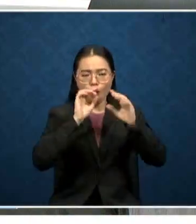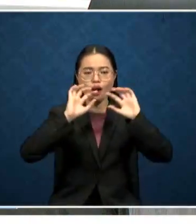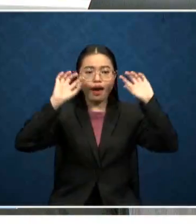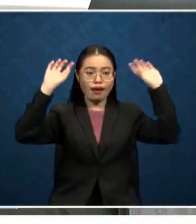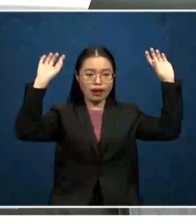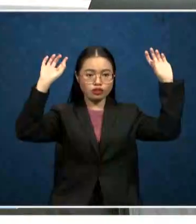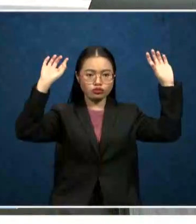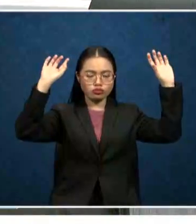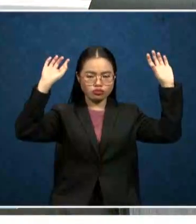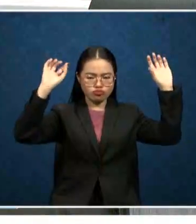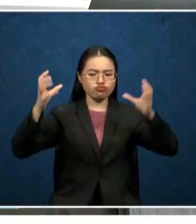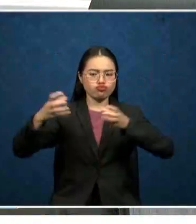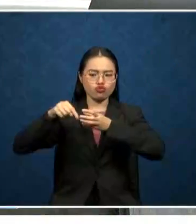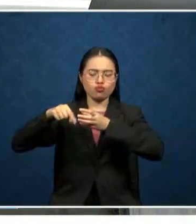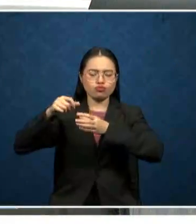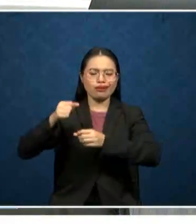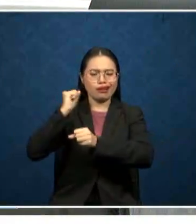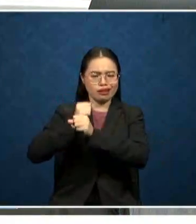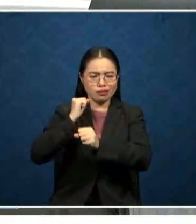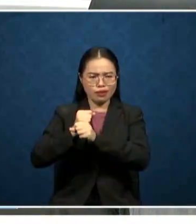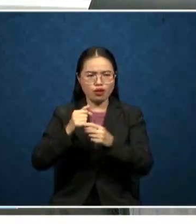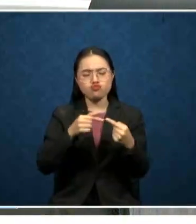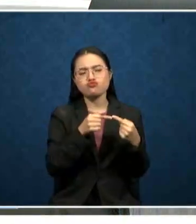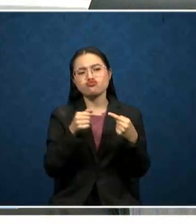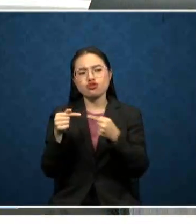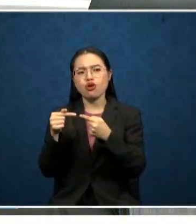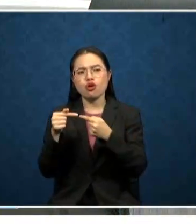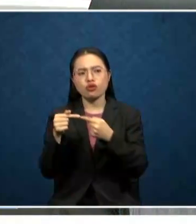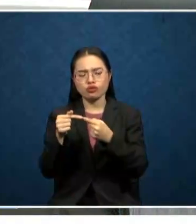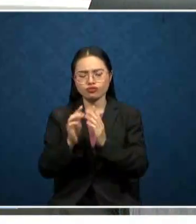งานที่เกี่ยวข้องนำไปขยายผลให้สู่การปฏิบัติต่อไปขอบคุณท่านประธาน